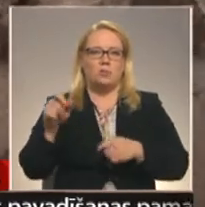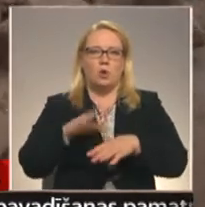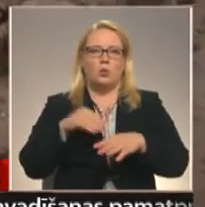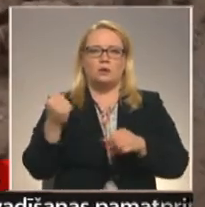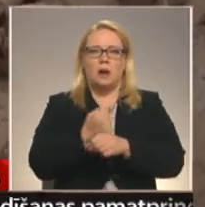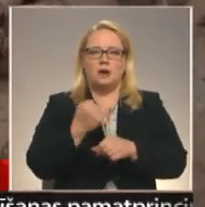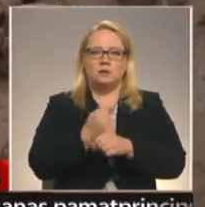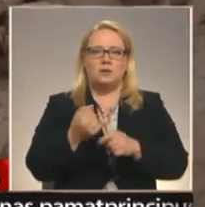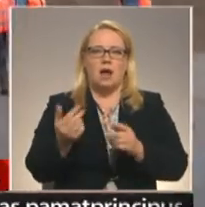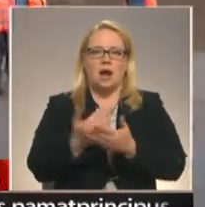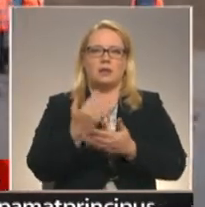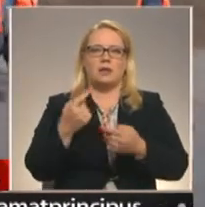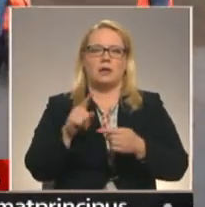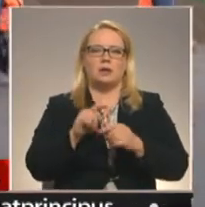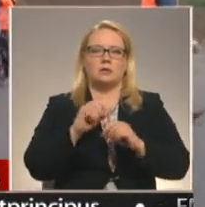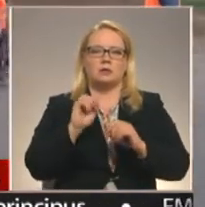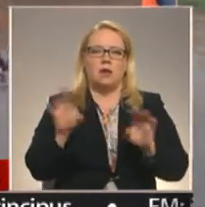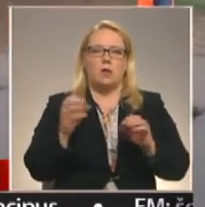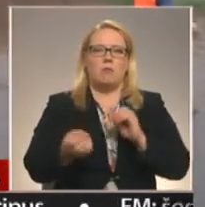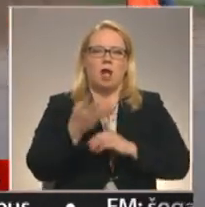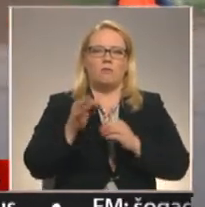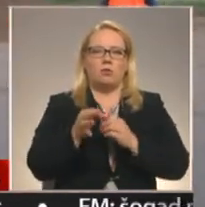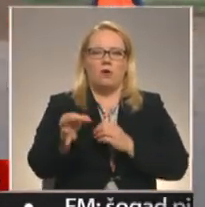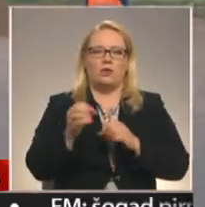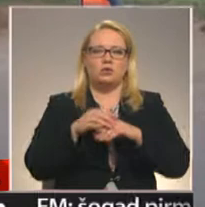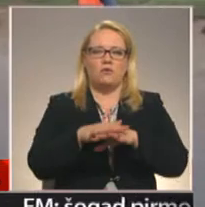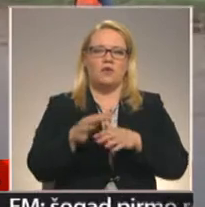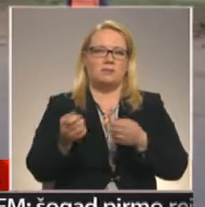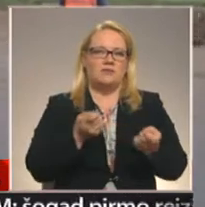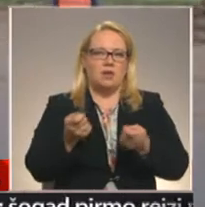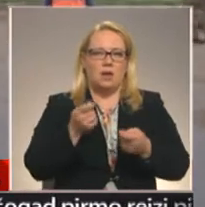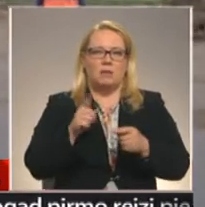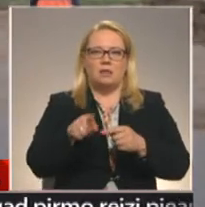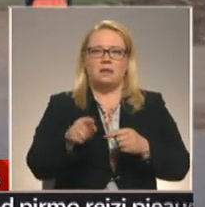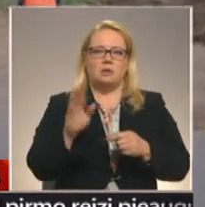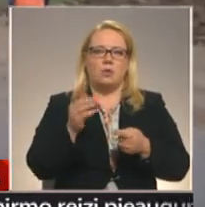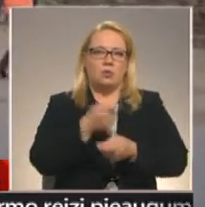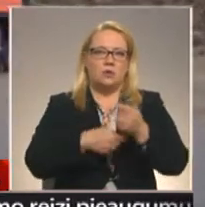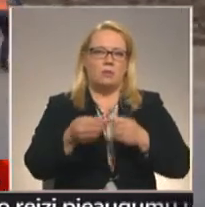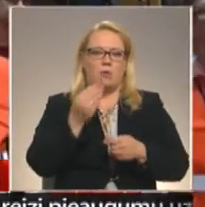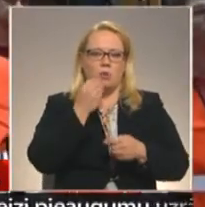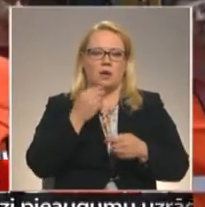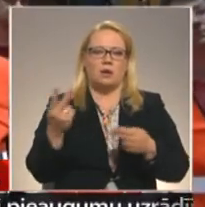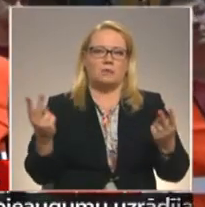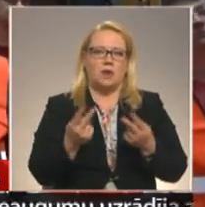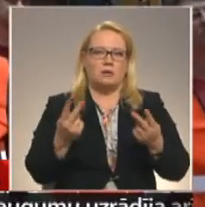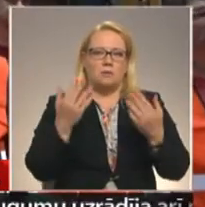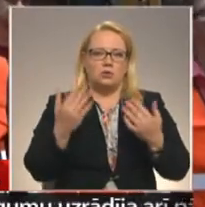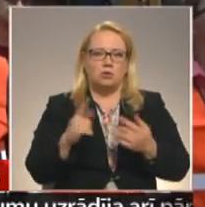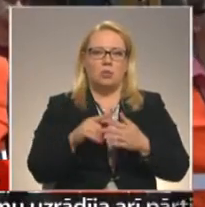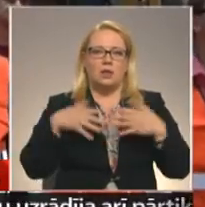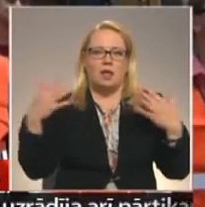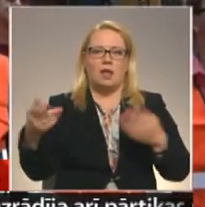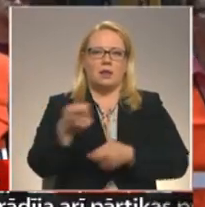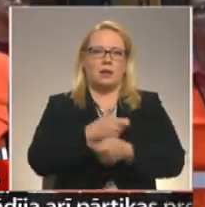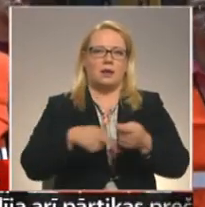pārstrādi raksturo uzņēmuma Kompakpīt Balvu nodas struktūrvienības vadība. Uzņēmēja brokastis ir tradicionāls pasākums Ziemeļlatgalē, kur lielākie reģiona